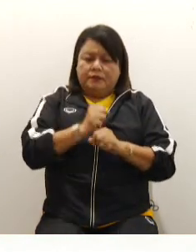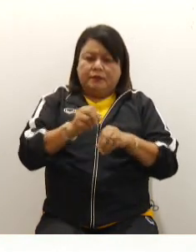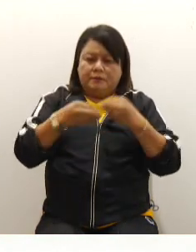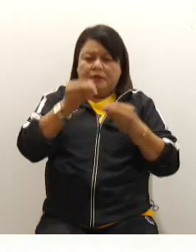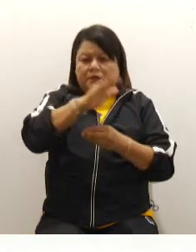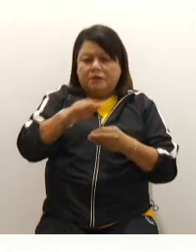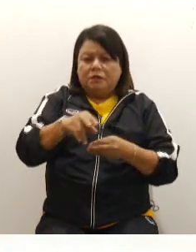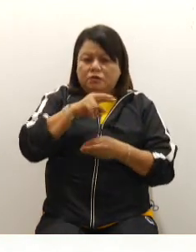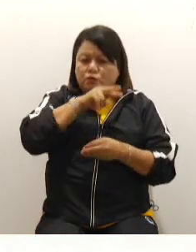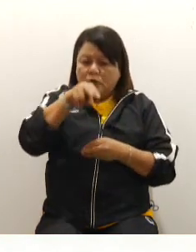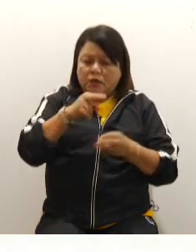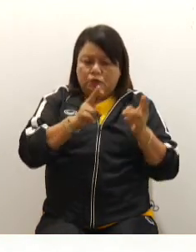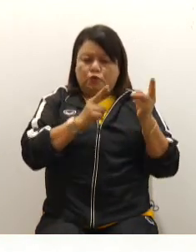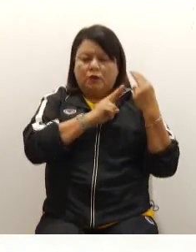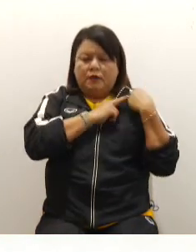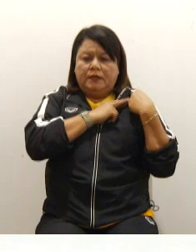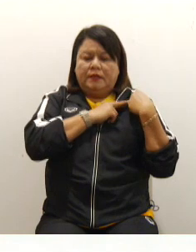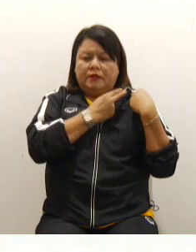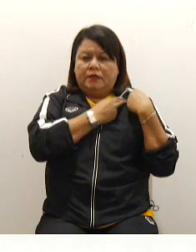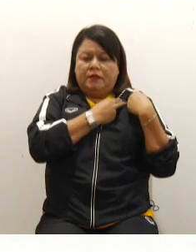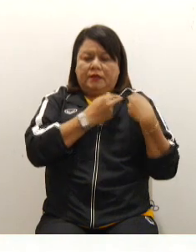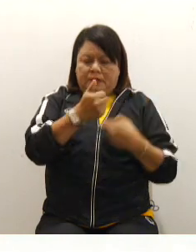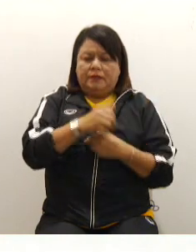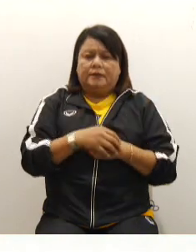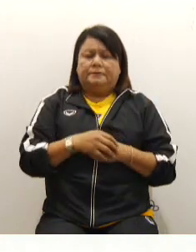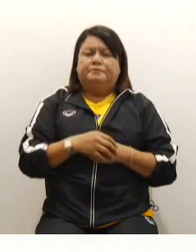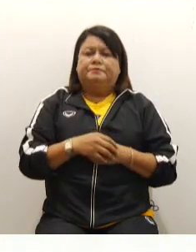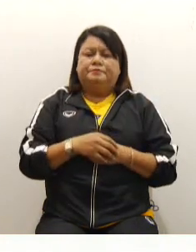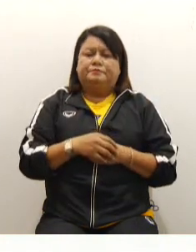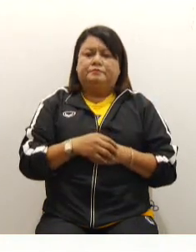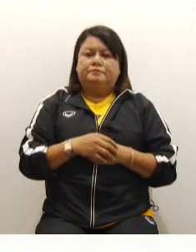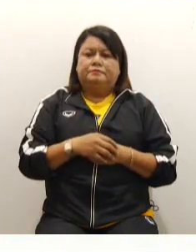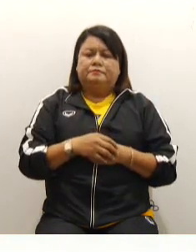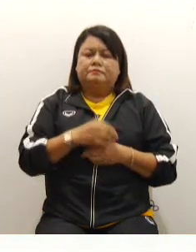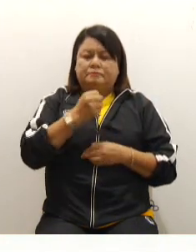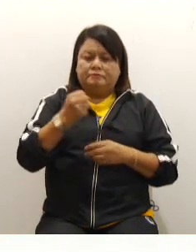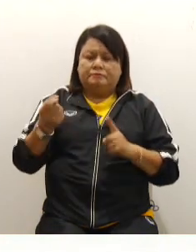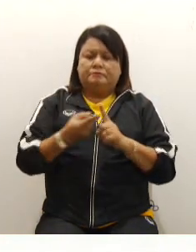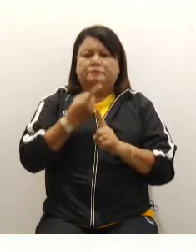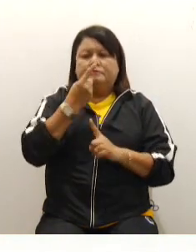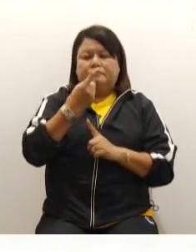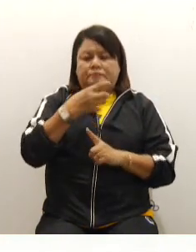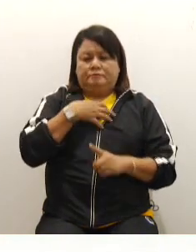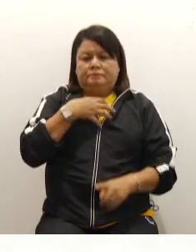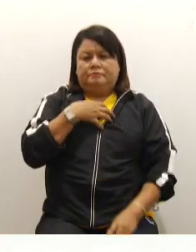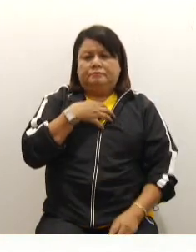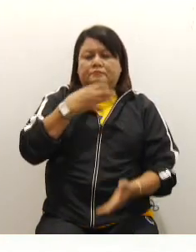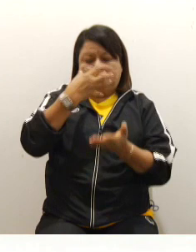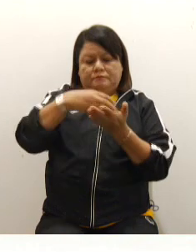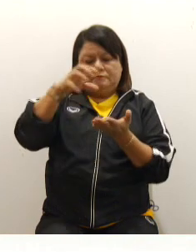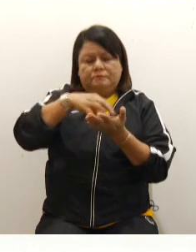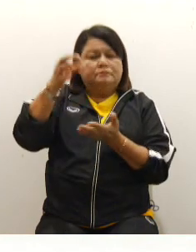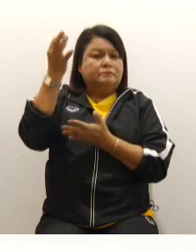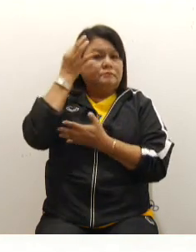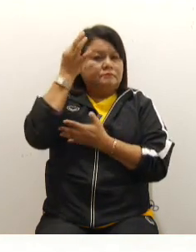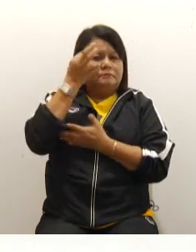แลตัวเองเพื่อให้เกิดความปลอดภัยให้ได้นะคะก็สิ่งแรกเลยเนี่ยที่อยากจะเล่าให้ฟังนะว่าท